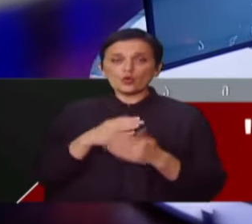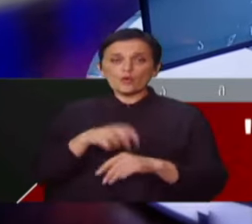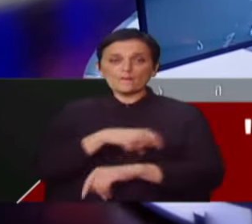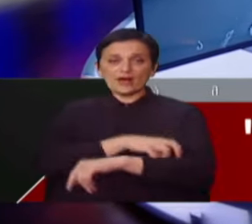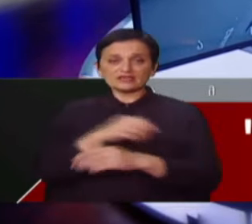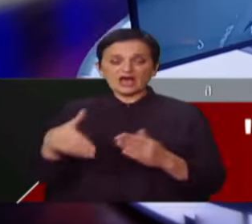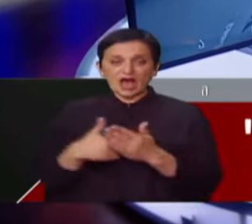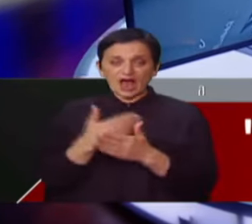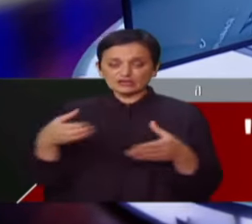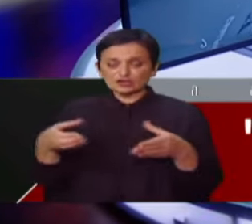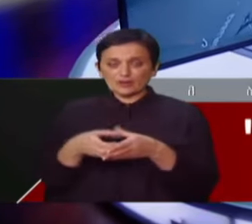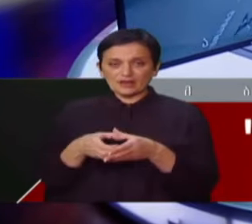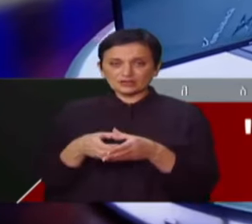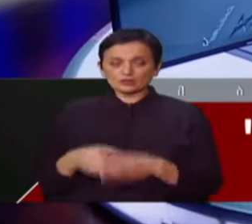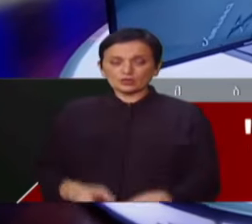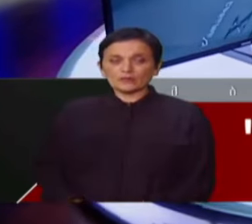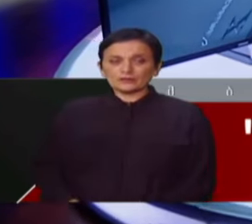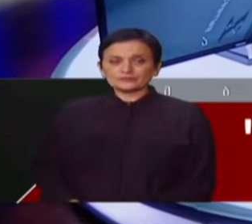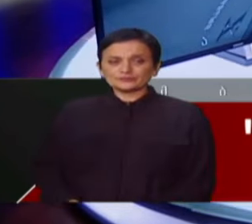პარტიის ახალი შემადგენლობა?